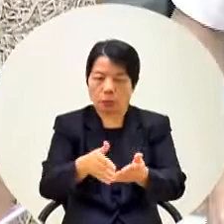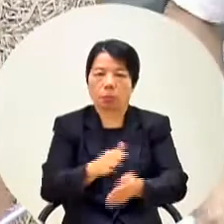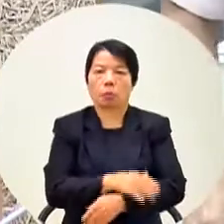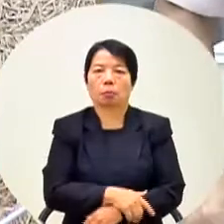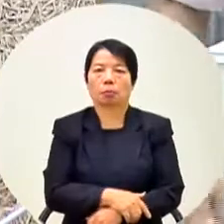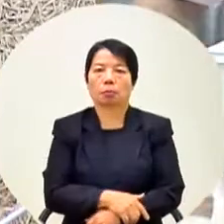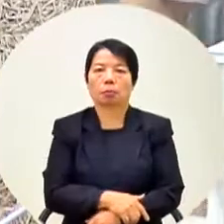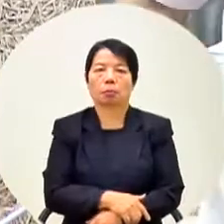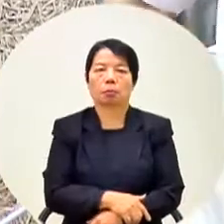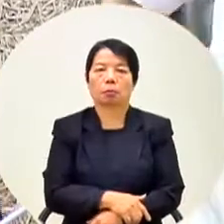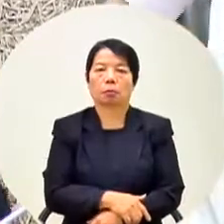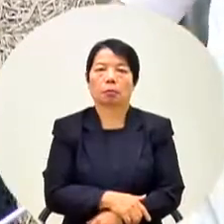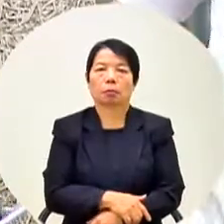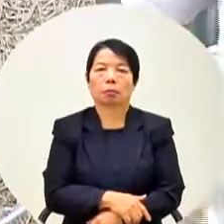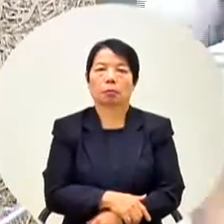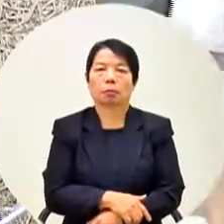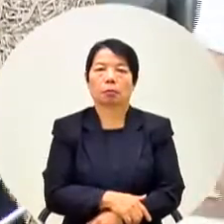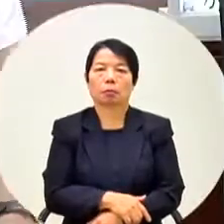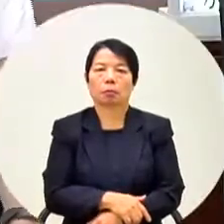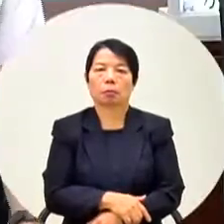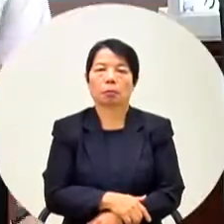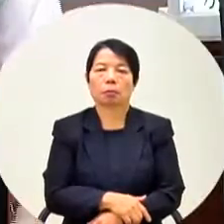来，你请坐吼。